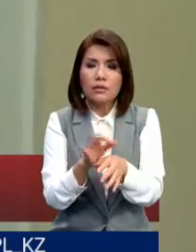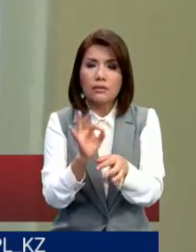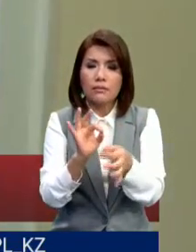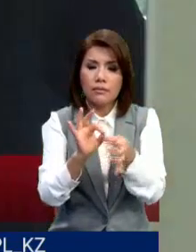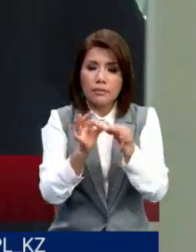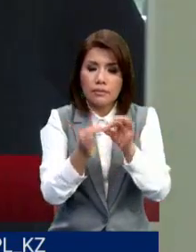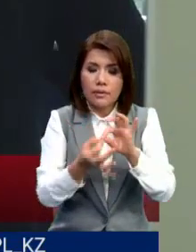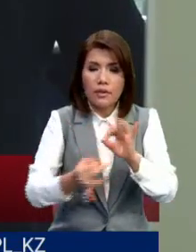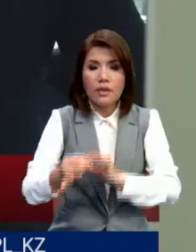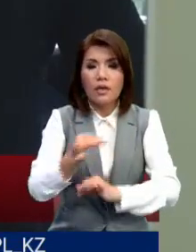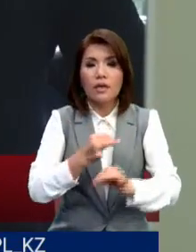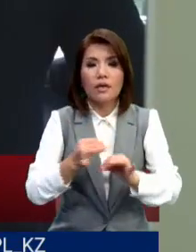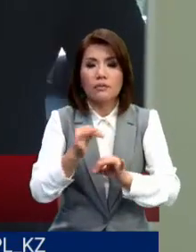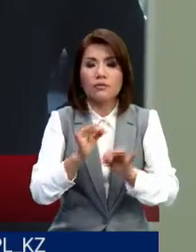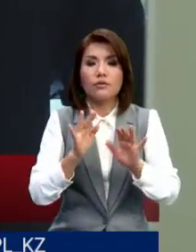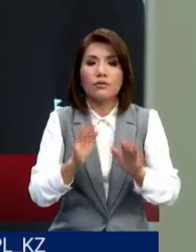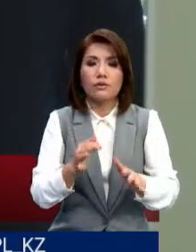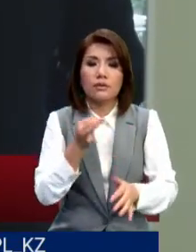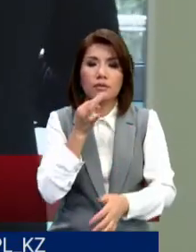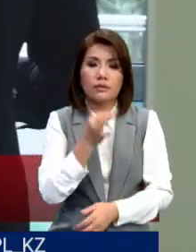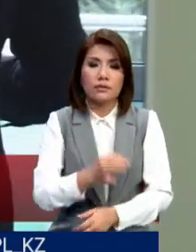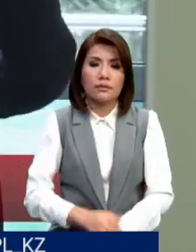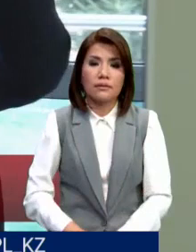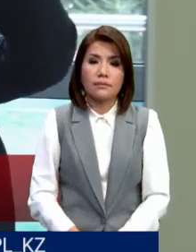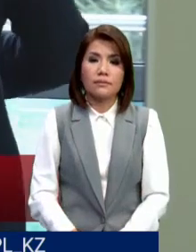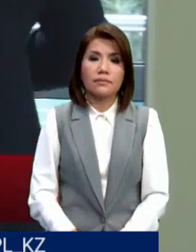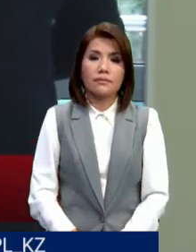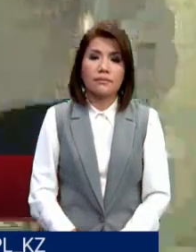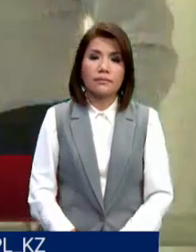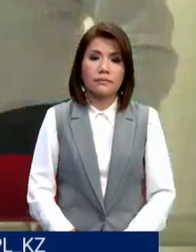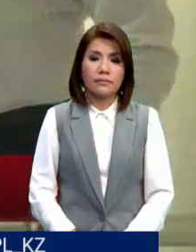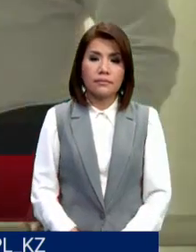мәселелер қозғамайтындар ғана кіруде.